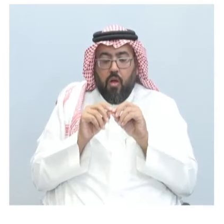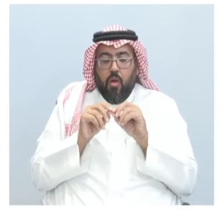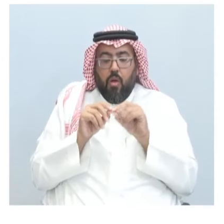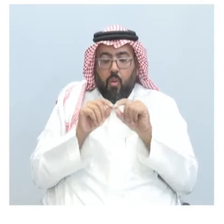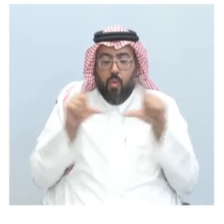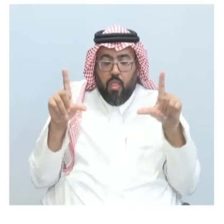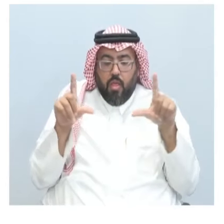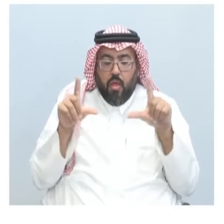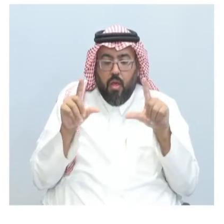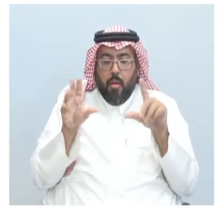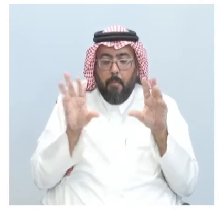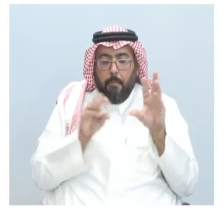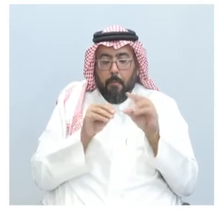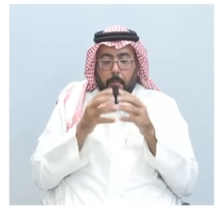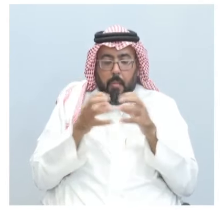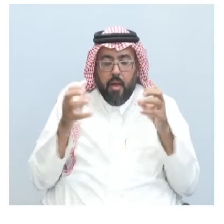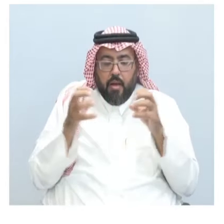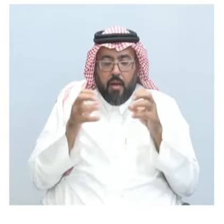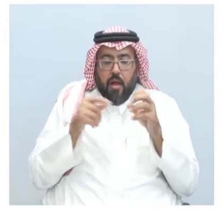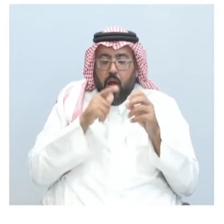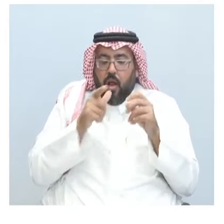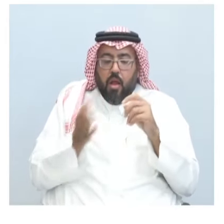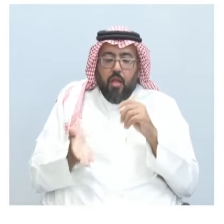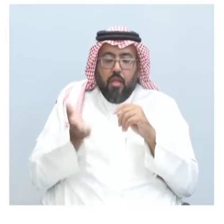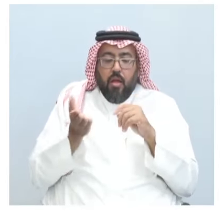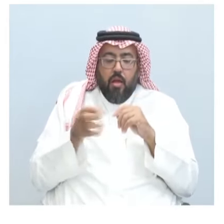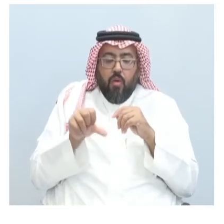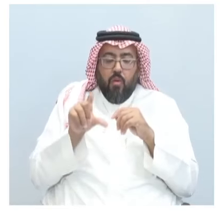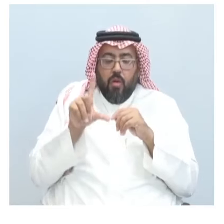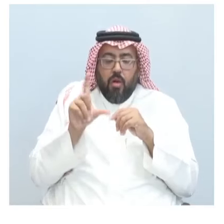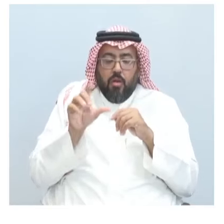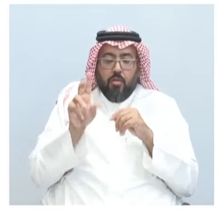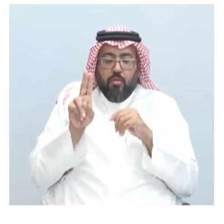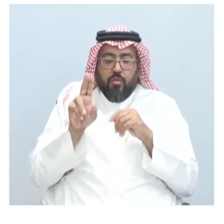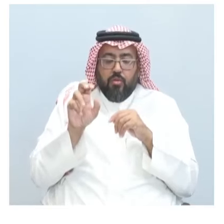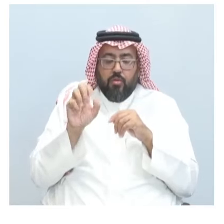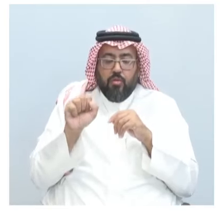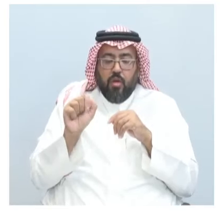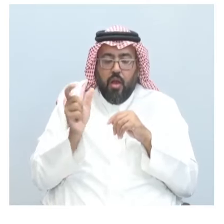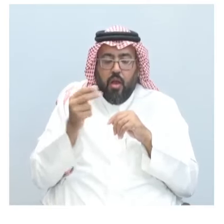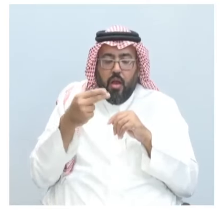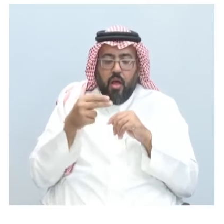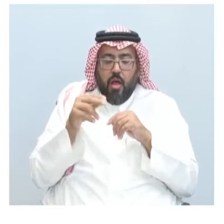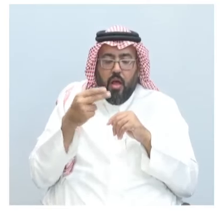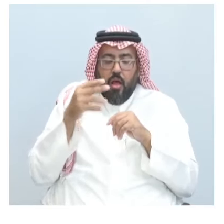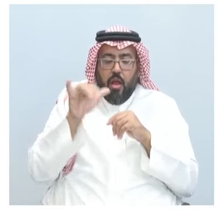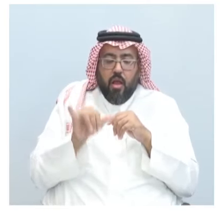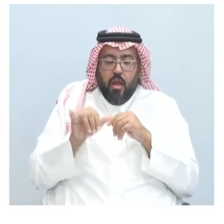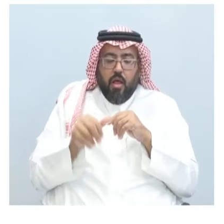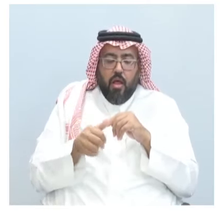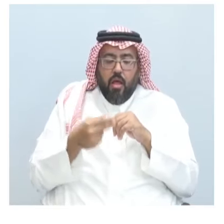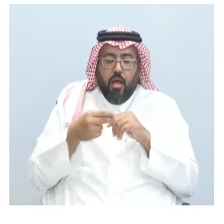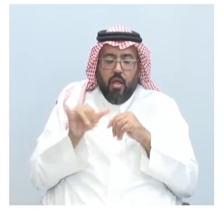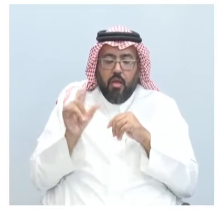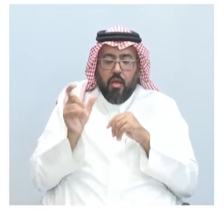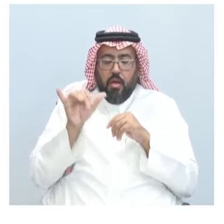ان توضحوا معنى قوله سبحانه وتعالى ولتصنع على عيني وايضا في